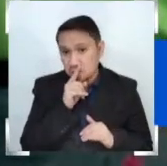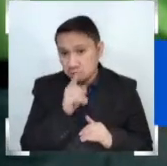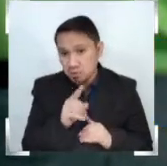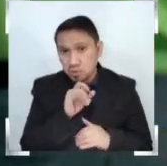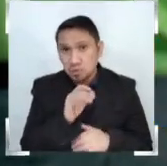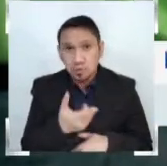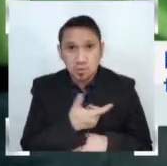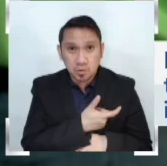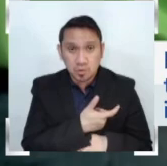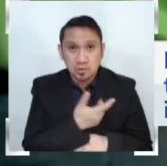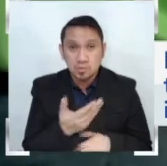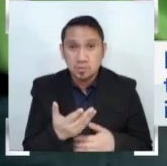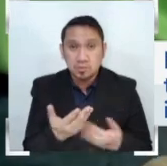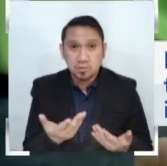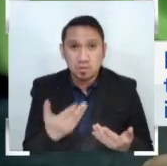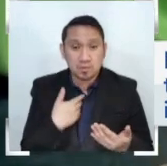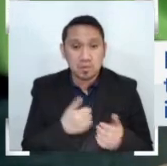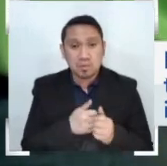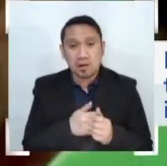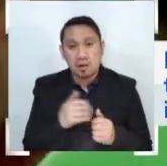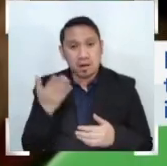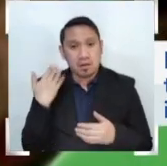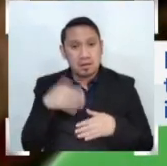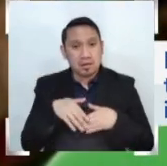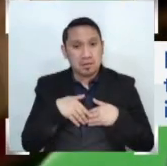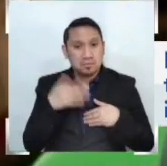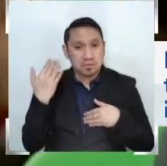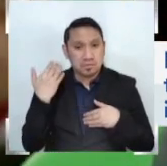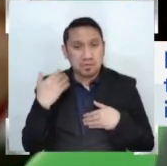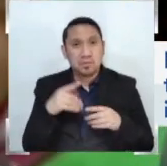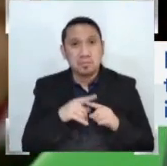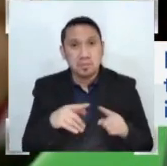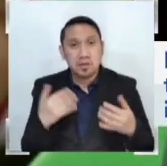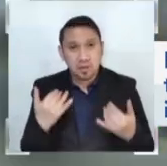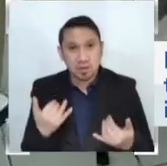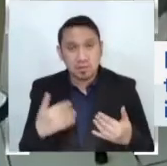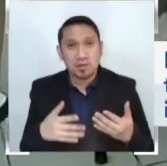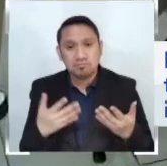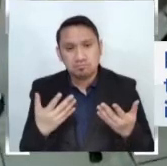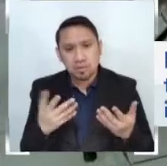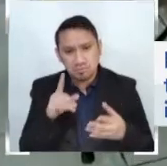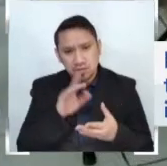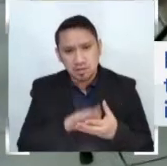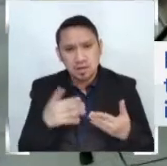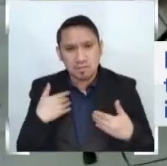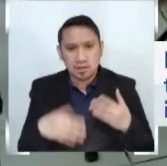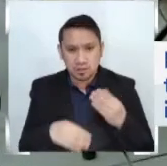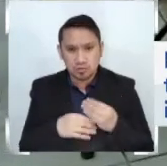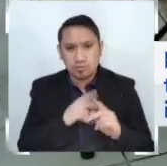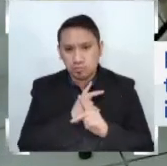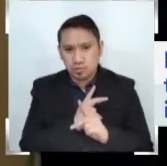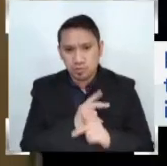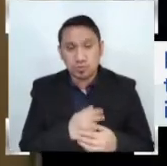yon. Doon po nag-hesitate po ako na ayaw ko magpa-vaccine po. Yes po, may additional protection po kami. Dito sa Calabar Zone, target na